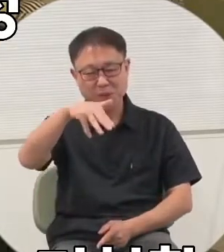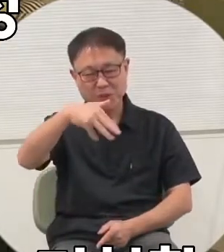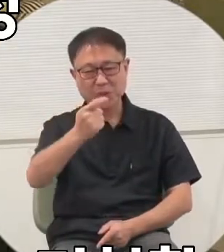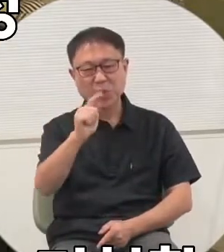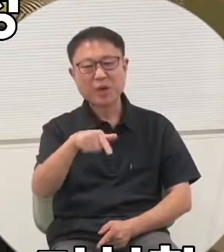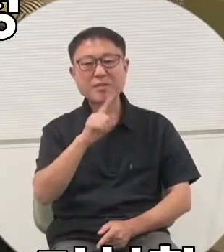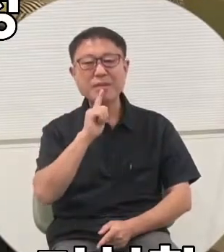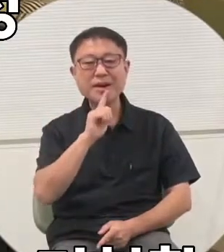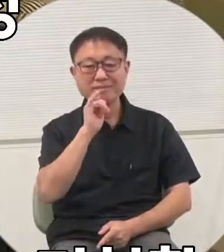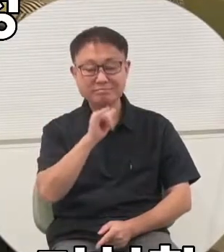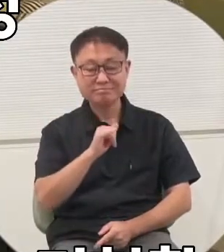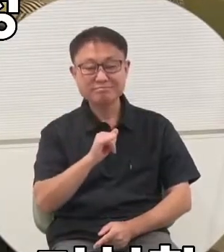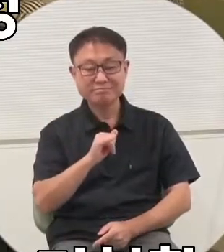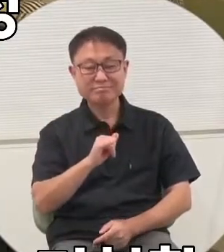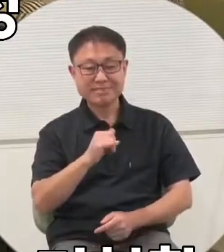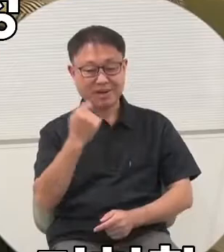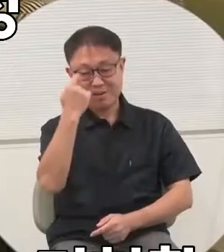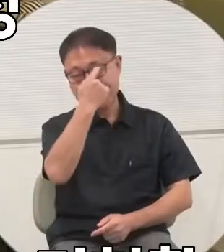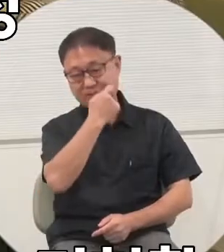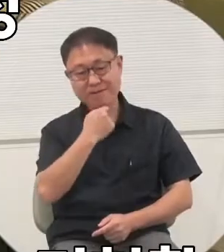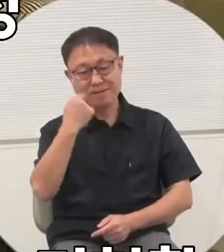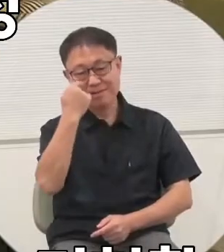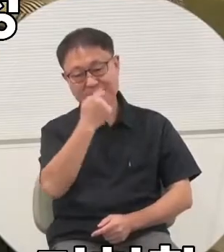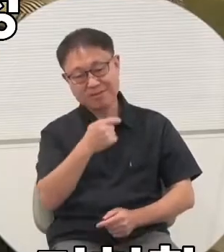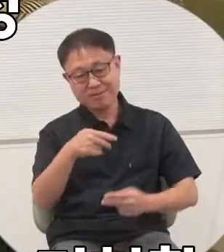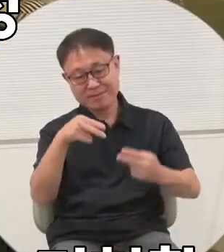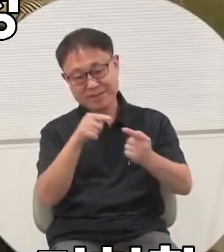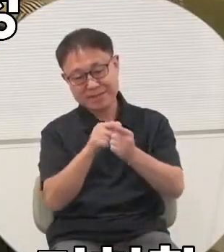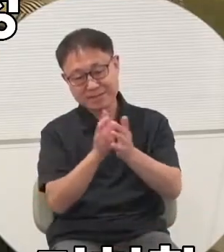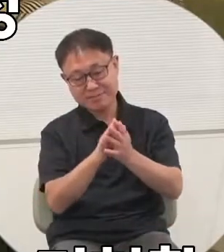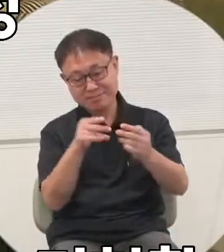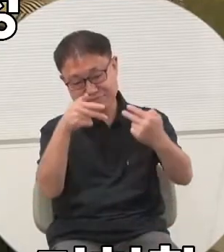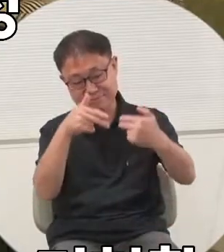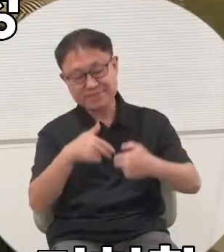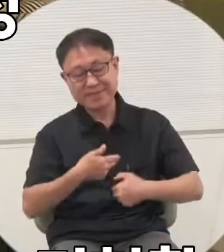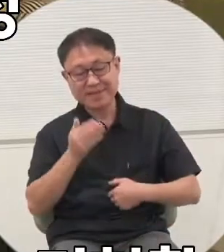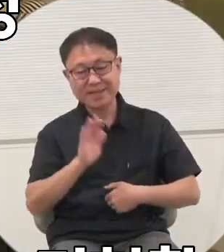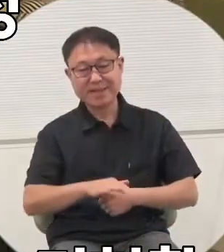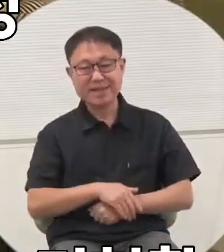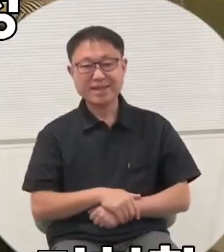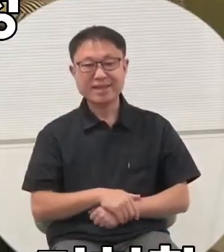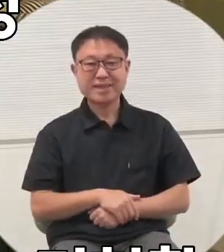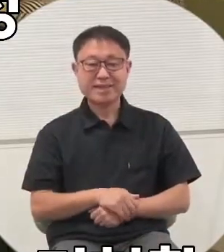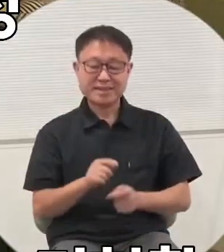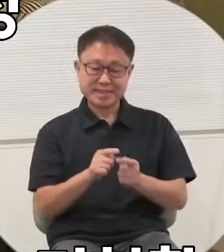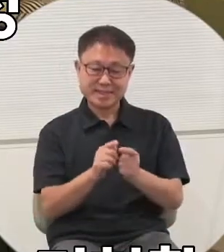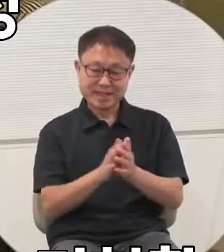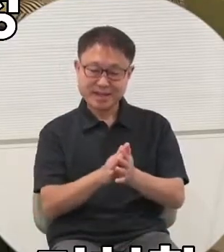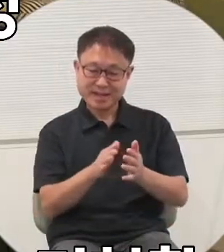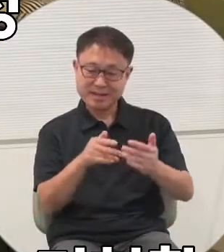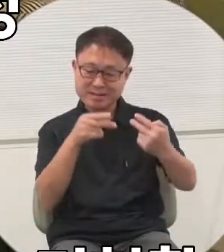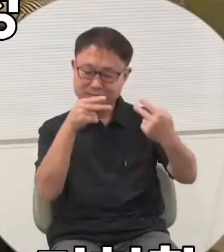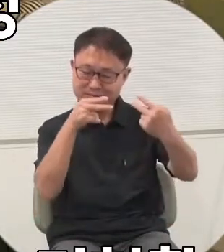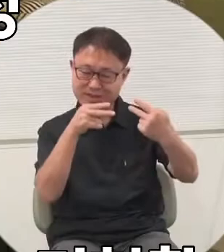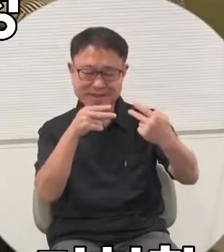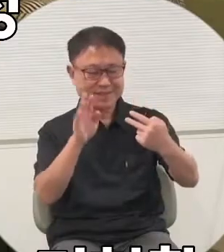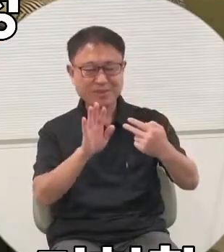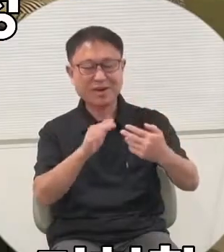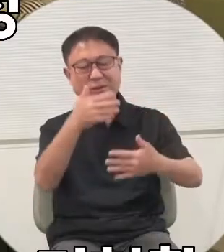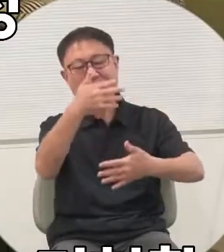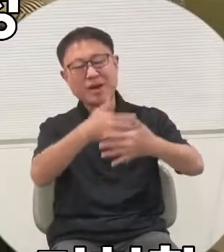다양한 방법으로 얼굴을 그래도 좀 볼 수 있는 근데 이제 이게 직접 보는 거하고 다르잖아요. 화면을